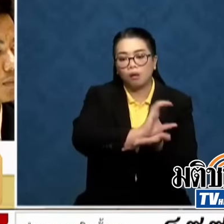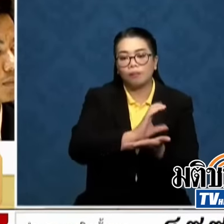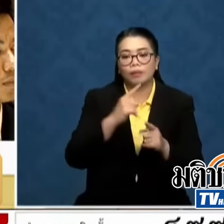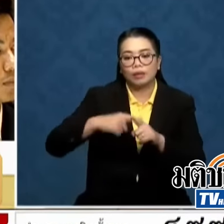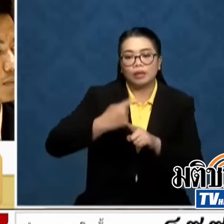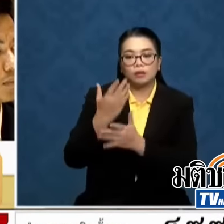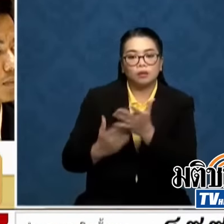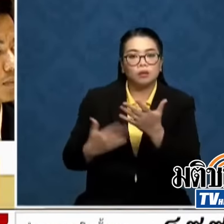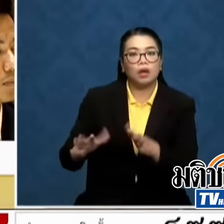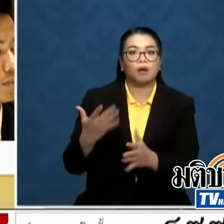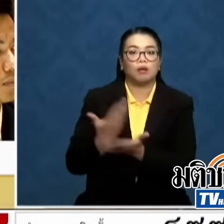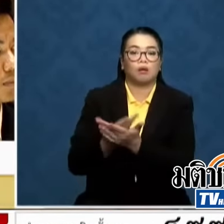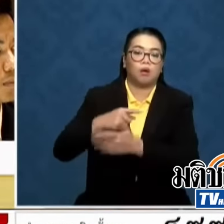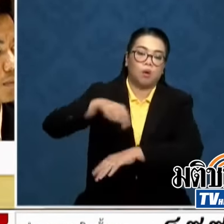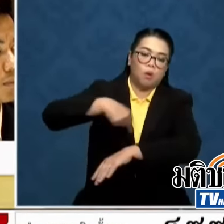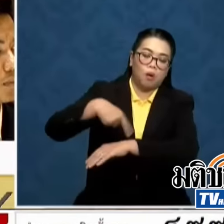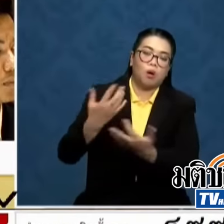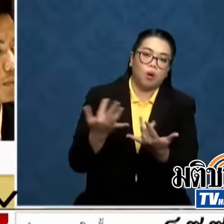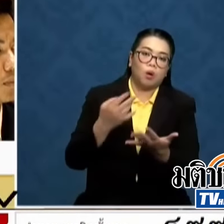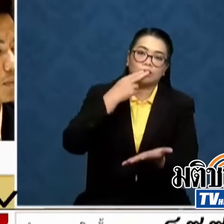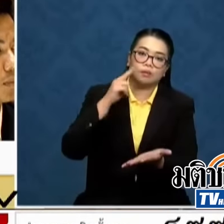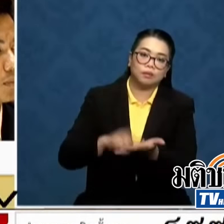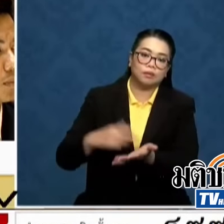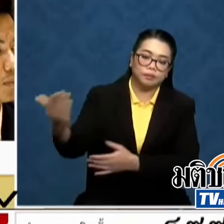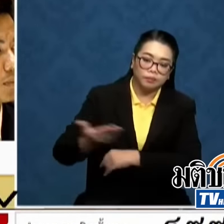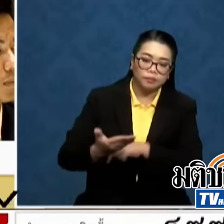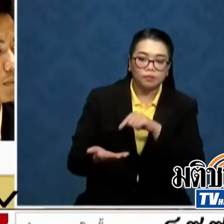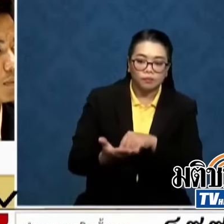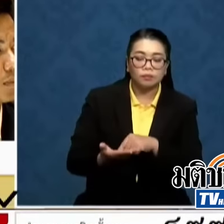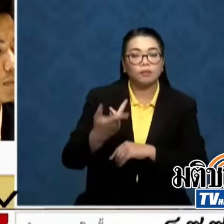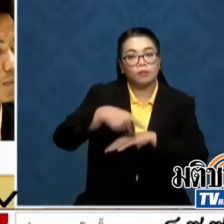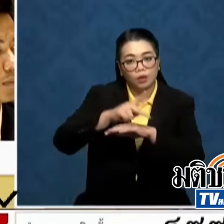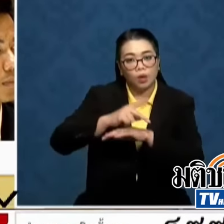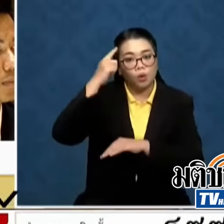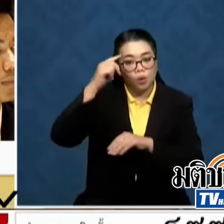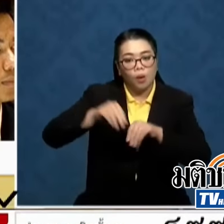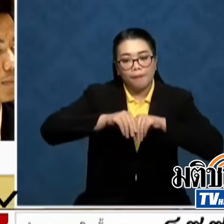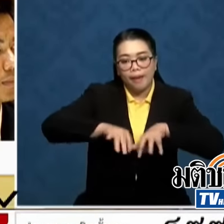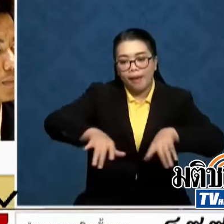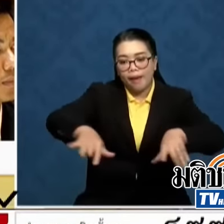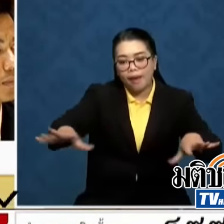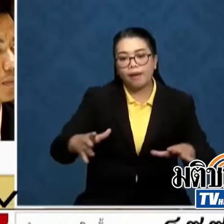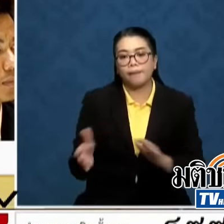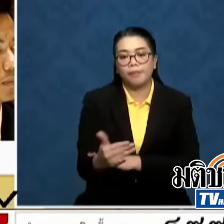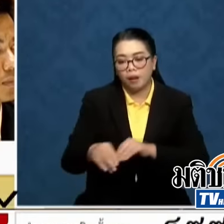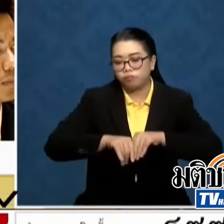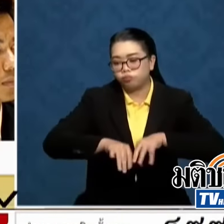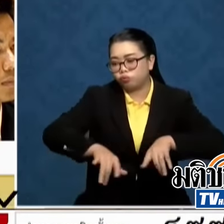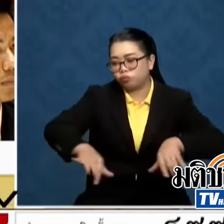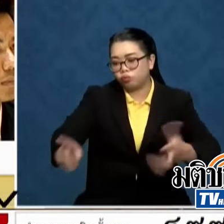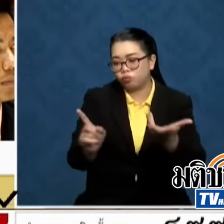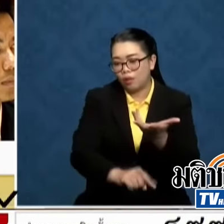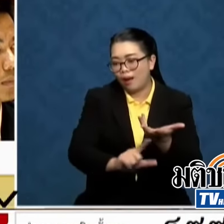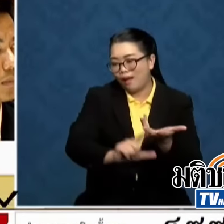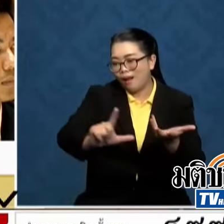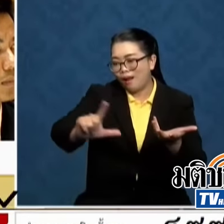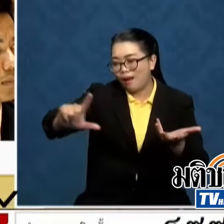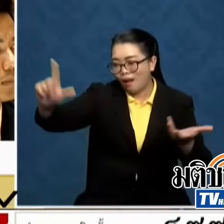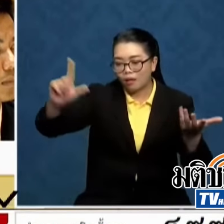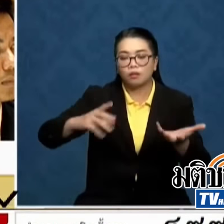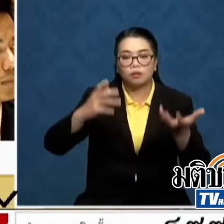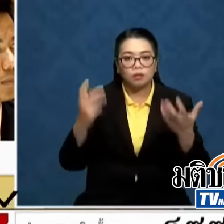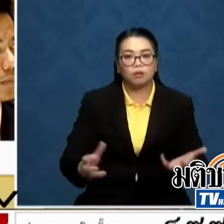ไปเดือนครึ่งระยะเวลาที่รอหนังสือเนี่ยท่านประธานรู้หรือไม่ว่ามันระบาดไปกี่ตัวแล้วมันระบาดไปกี่ล้านตันแล้ว